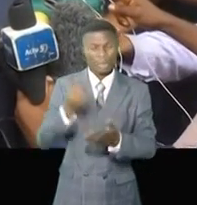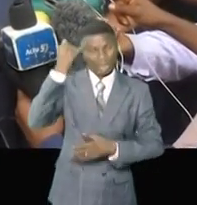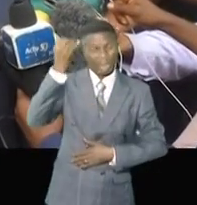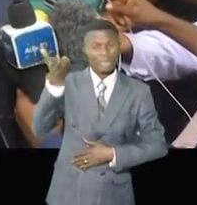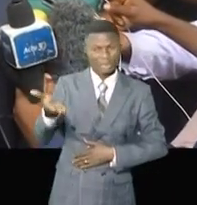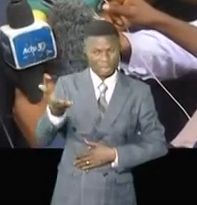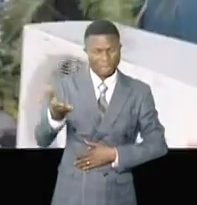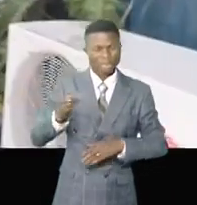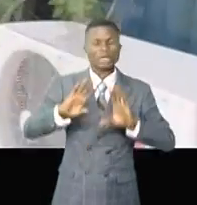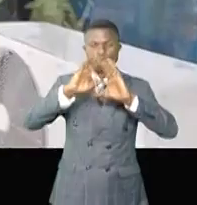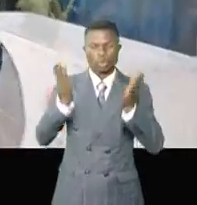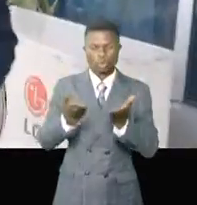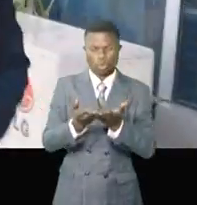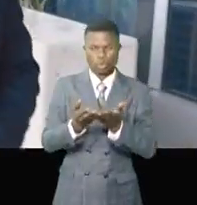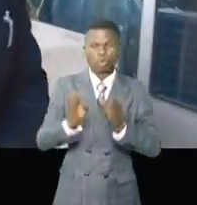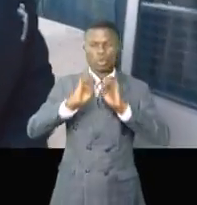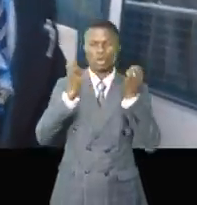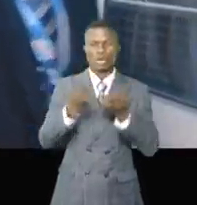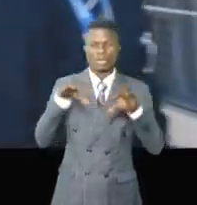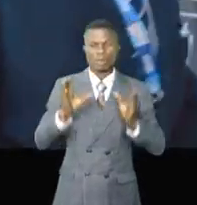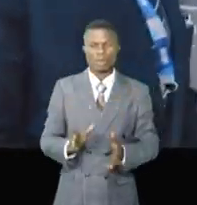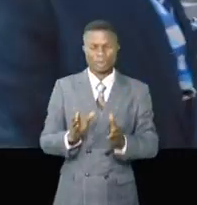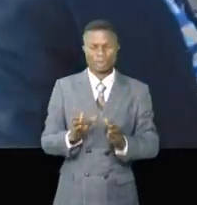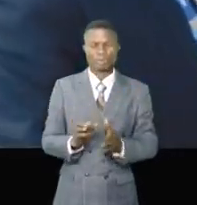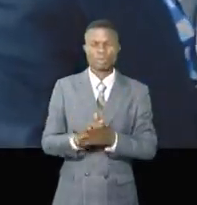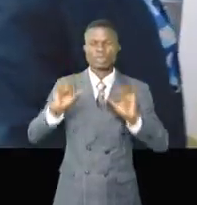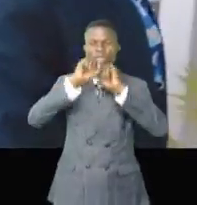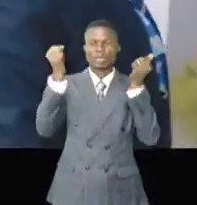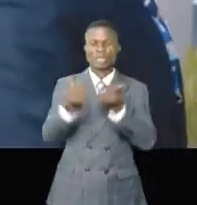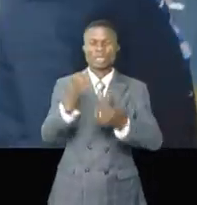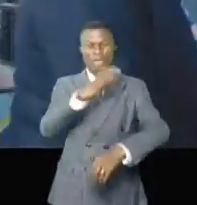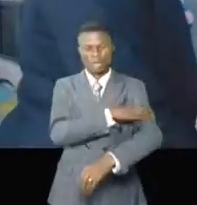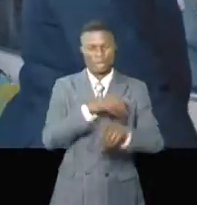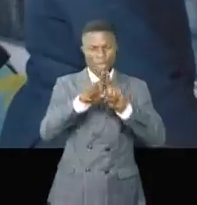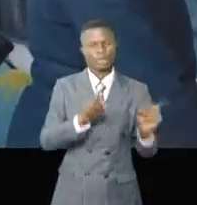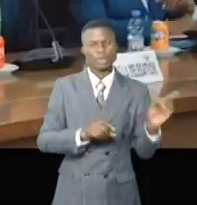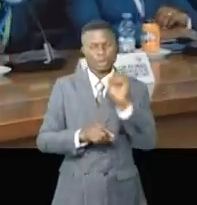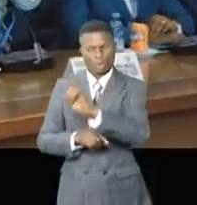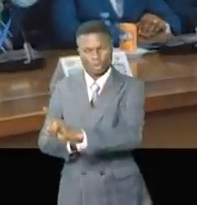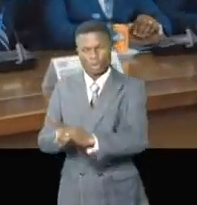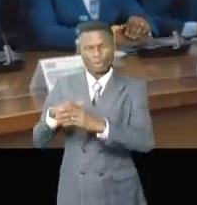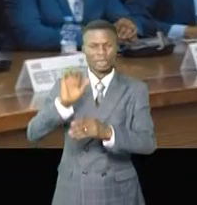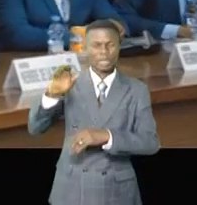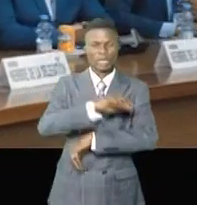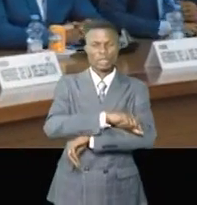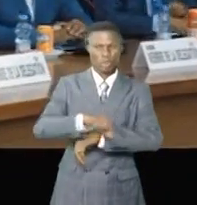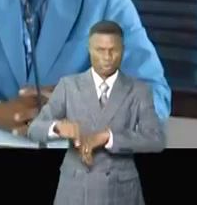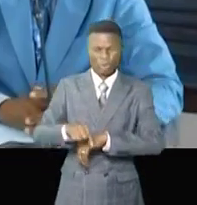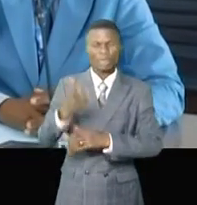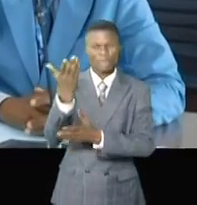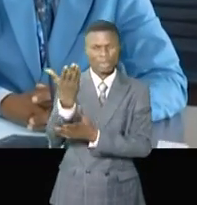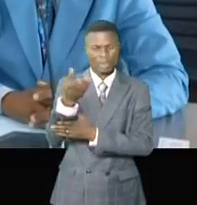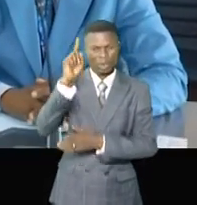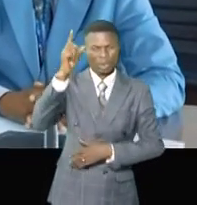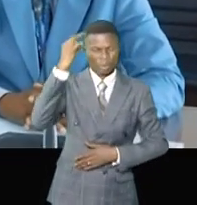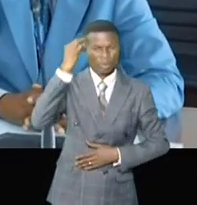sur toutes les entreprises. Le cadre de concertation nationale de la société civile n'était pas en reste avec Pasteur Boutchombe. Ce dernier a sollicité au